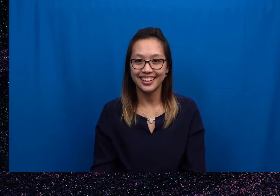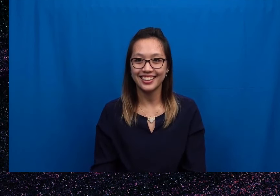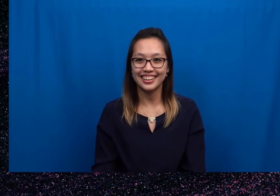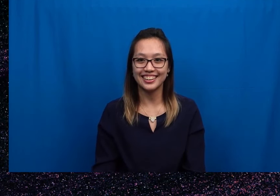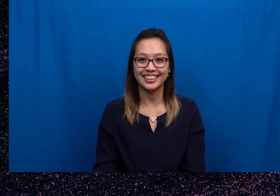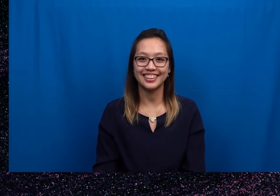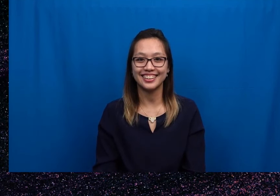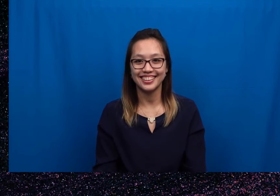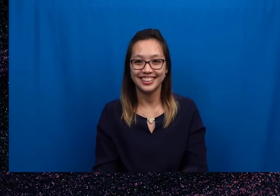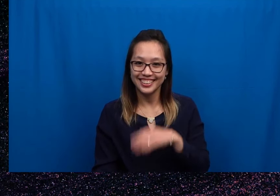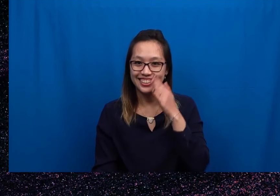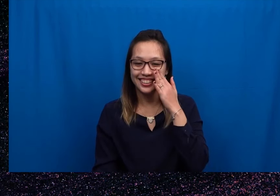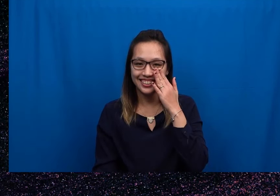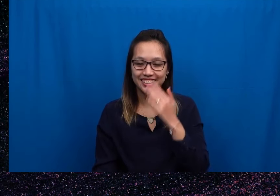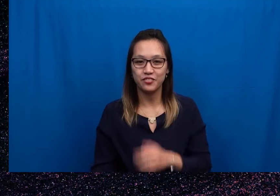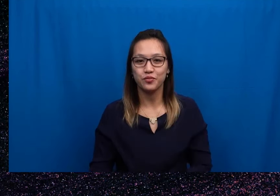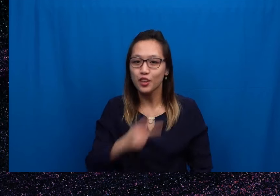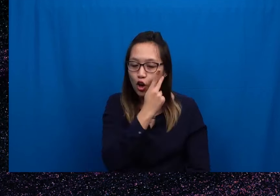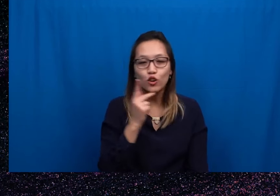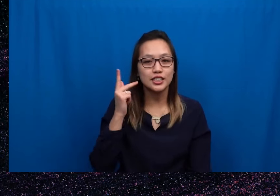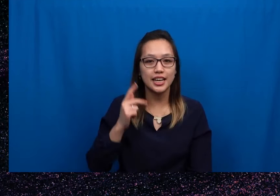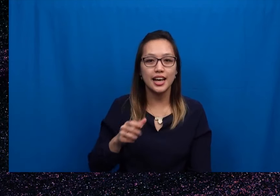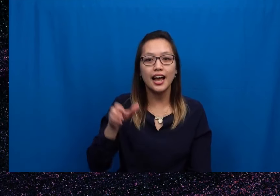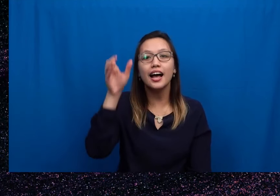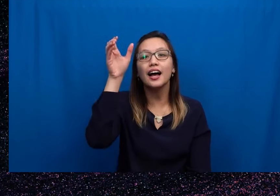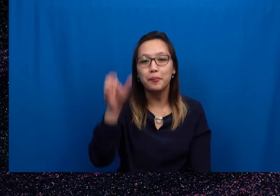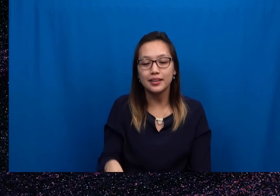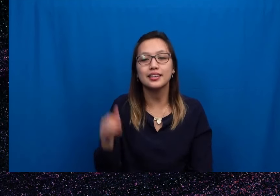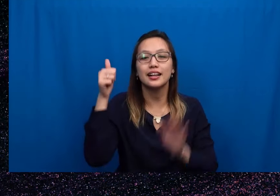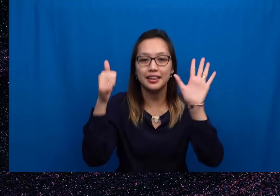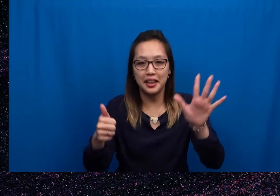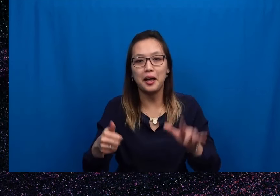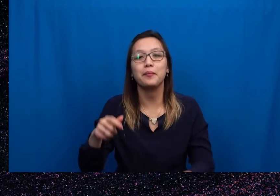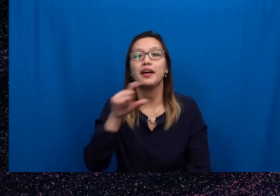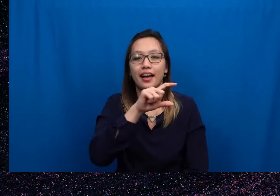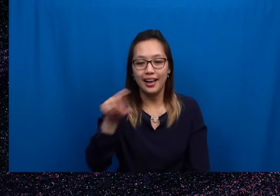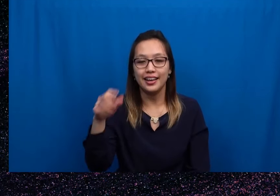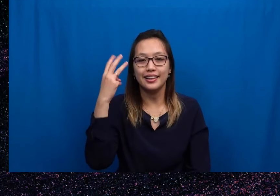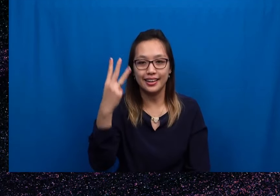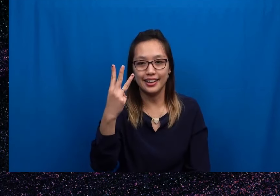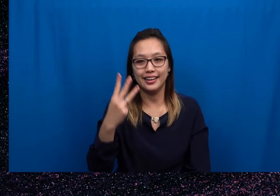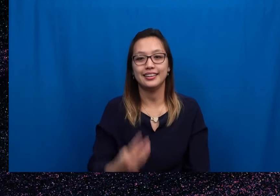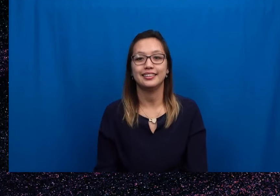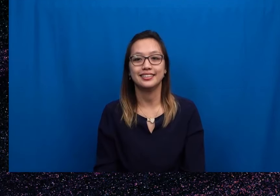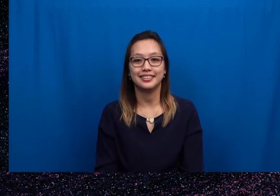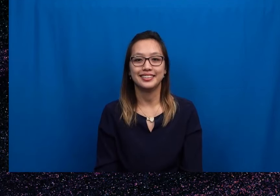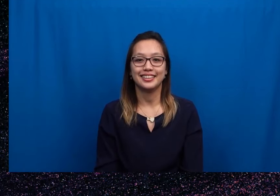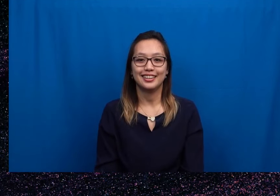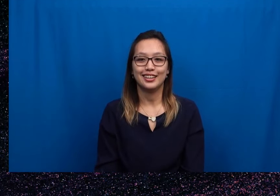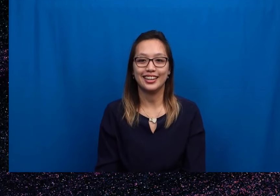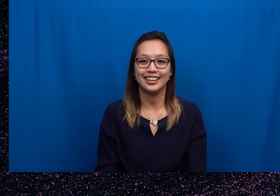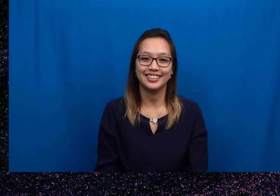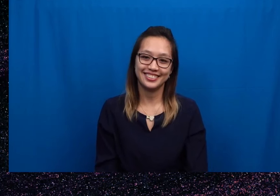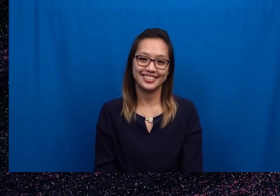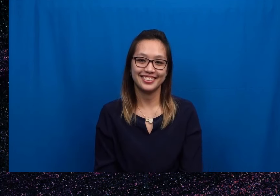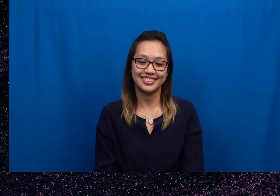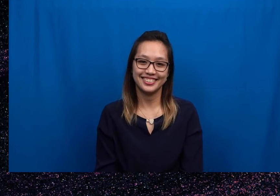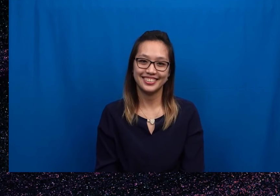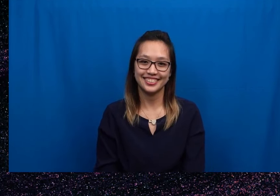musim. Dia bukan Allah yang bersembunyi dari kita, tetapi dia adalah Allah yang mencari